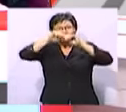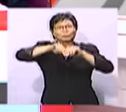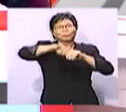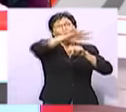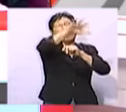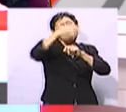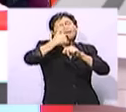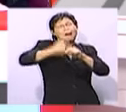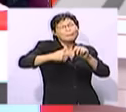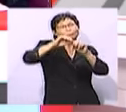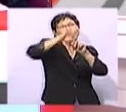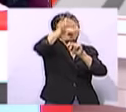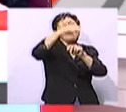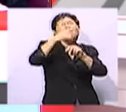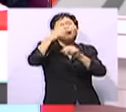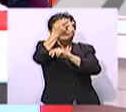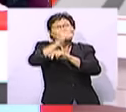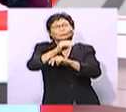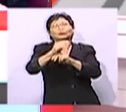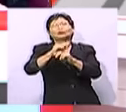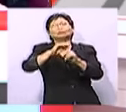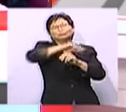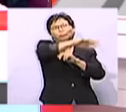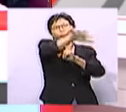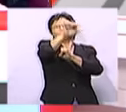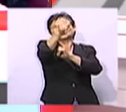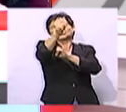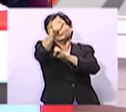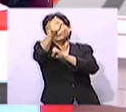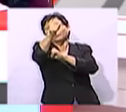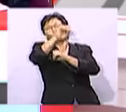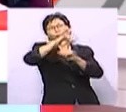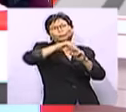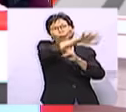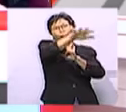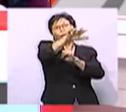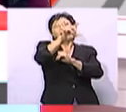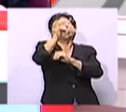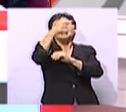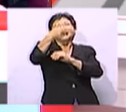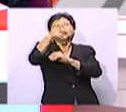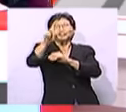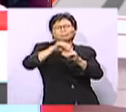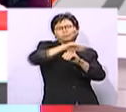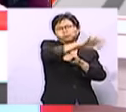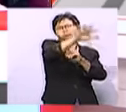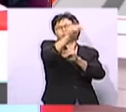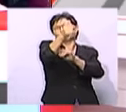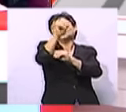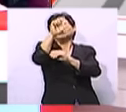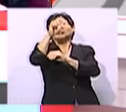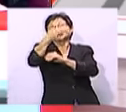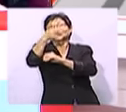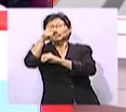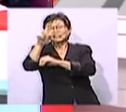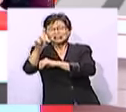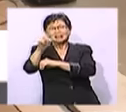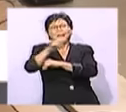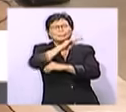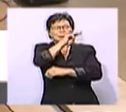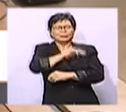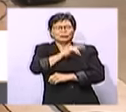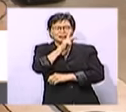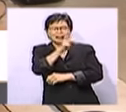analog sedia ada di RTM kepada 10 saluran berdefinisi tinggi HD. Menteri Komunikasi dan